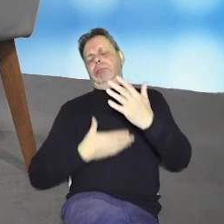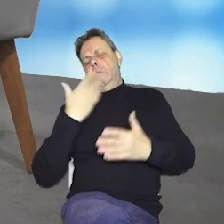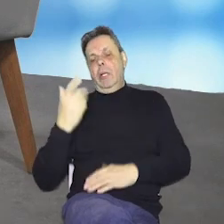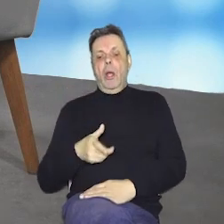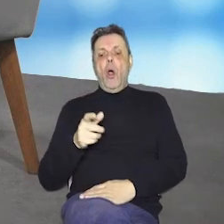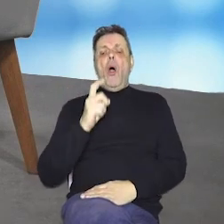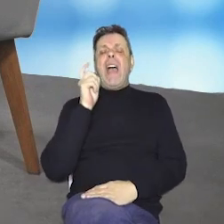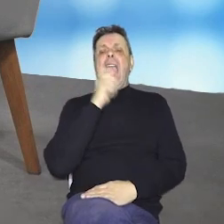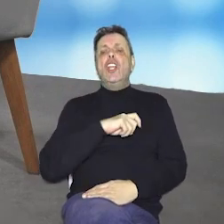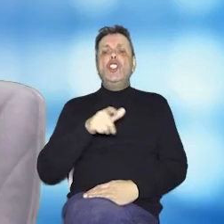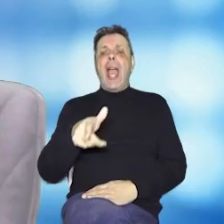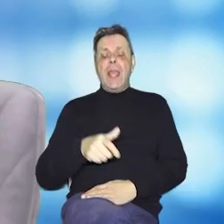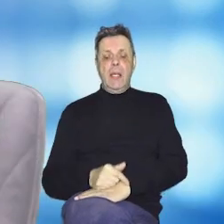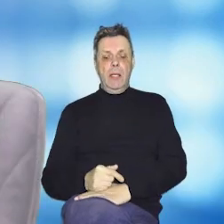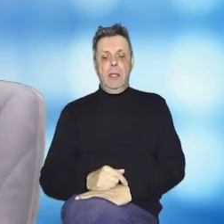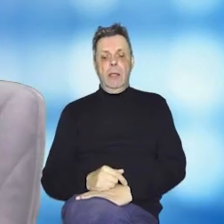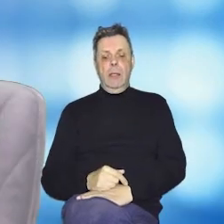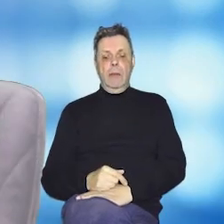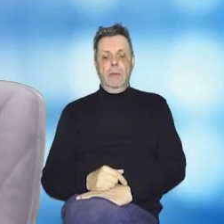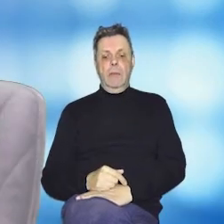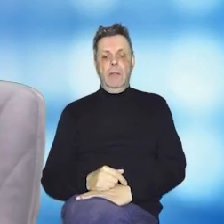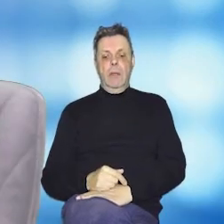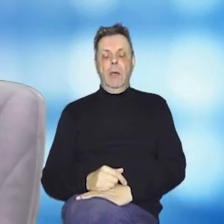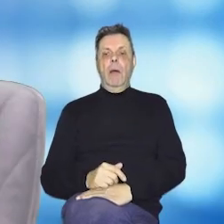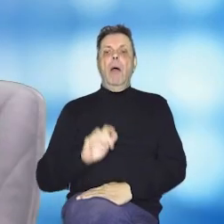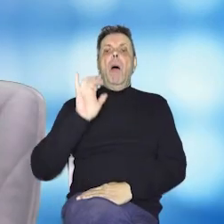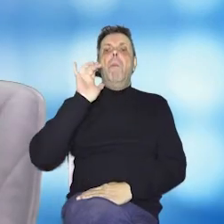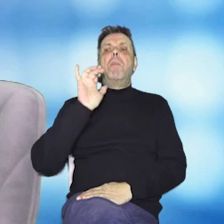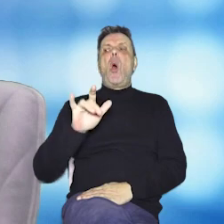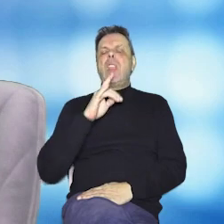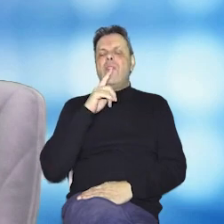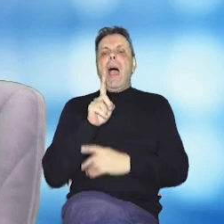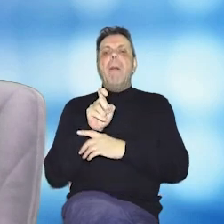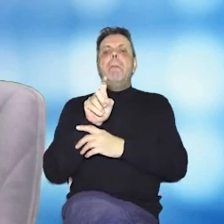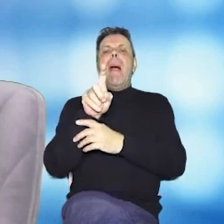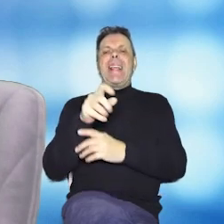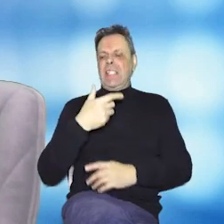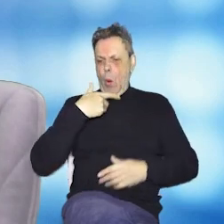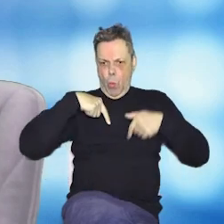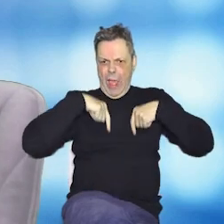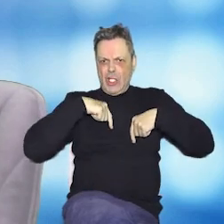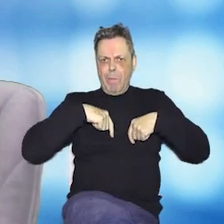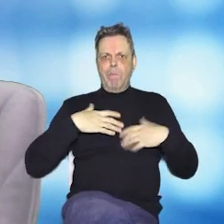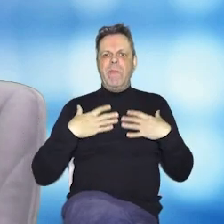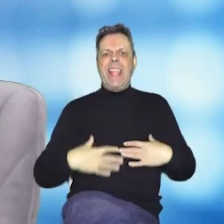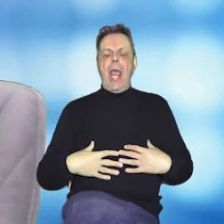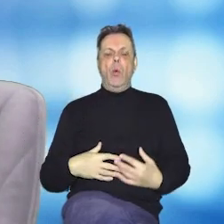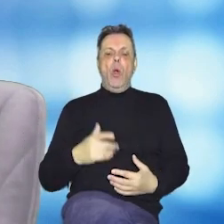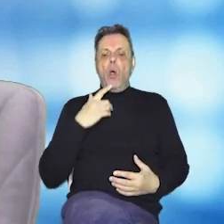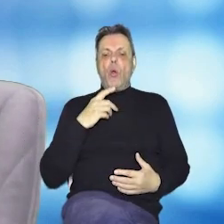nebesa. Ovaj čaj konkretno protiv nekakvih parazita u našem tijelu koji